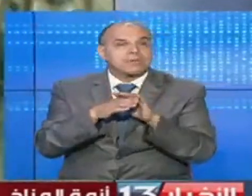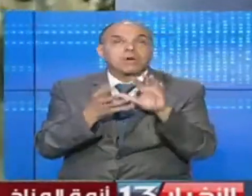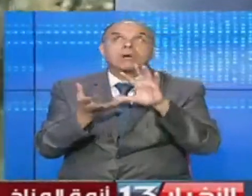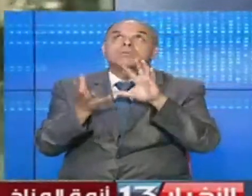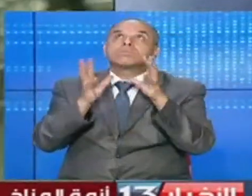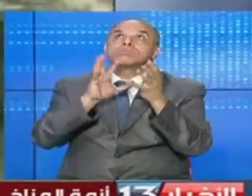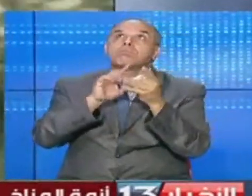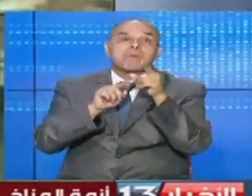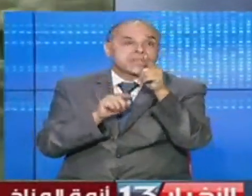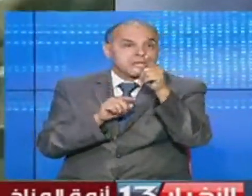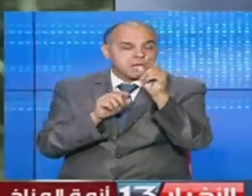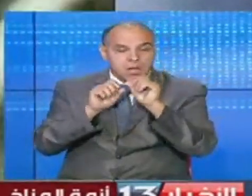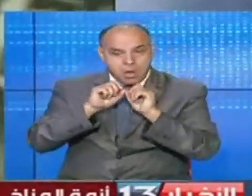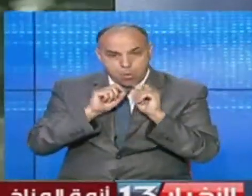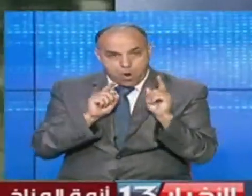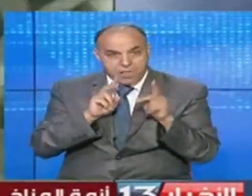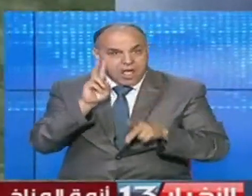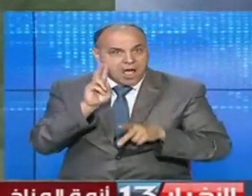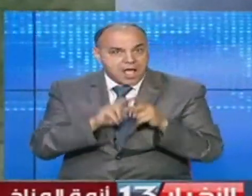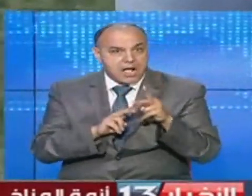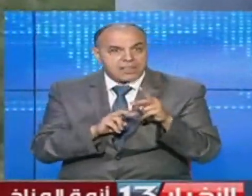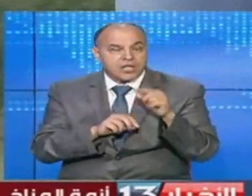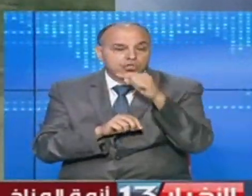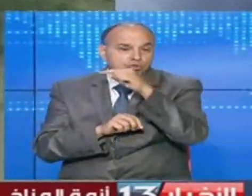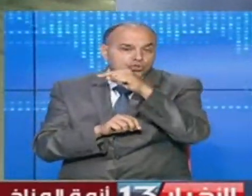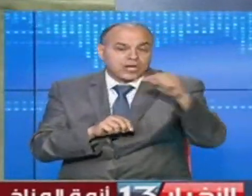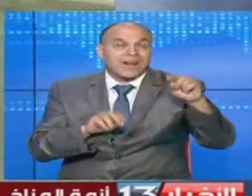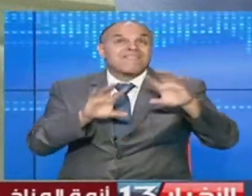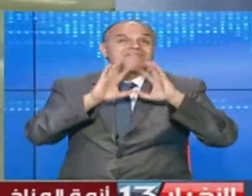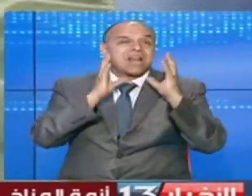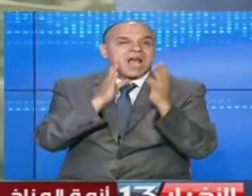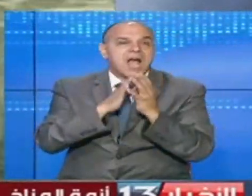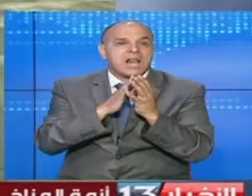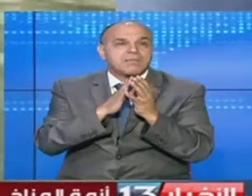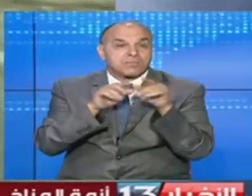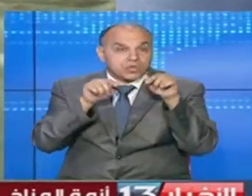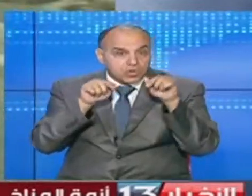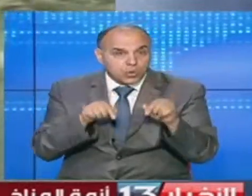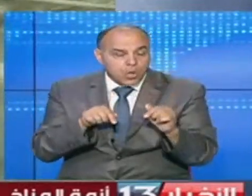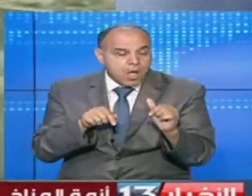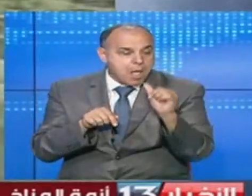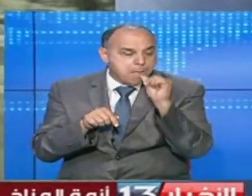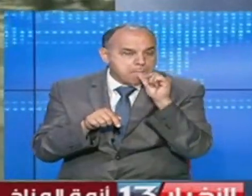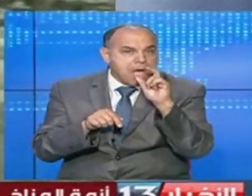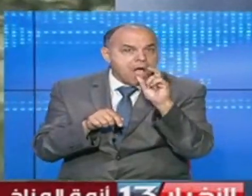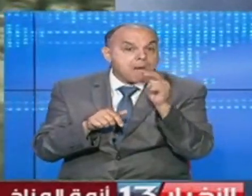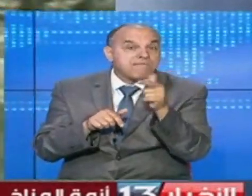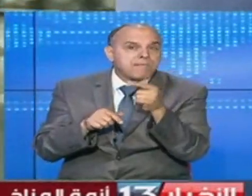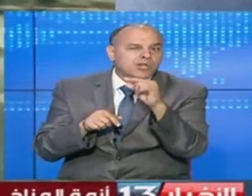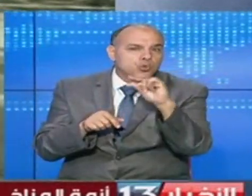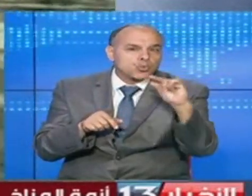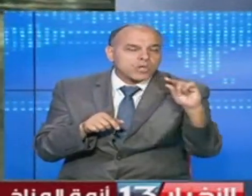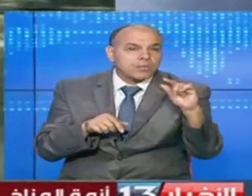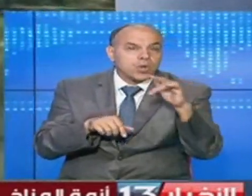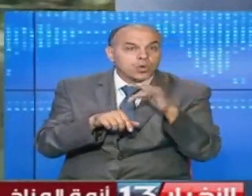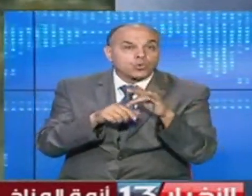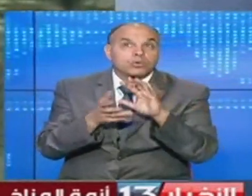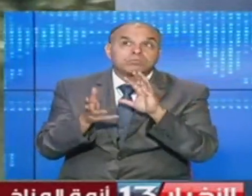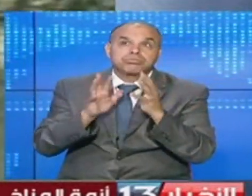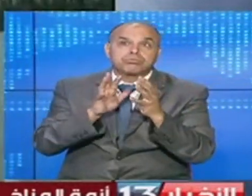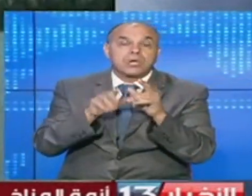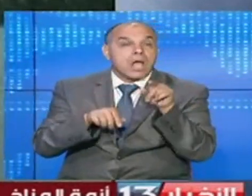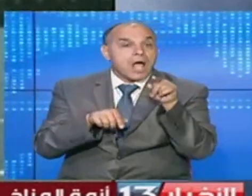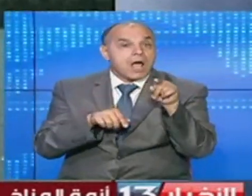المناخي مبينا ان اكثر من نصف سكان العالم يعانون حاليا من انعدام الامن المائي وتاثيرات المناخ